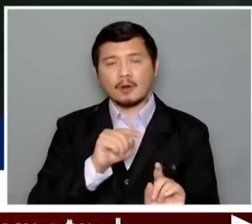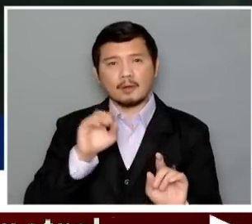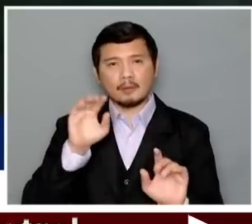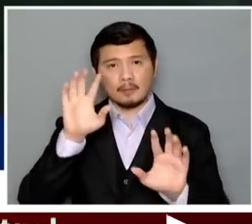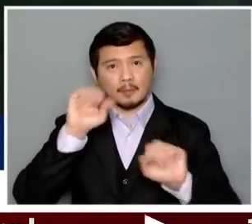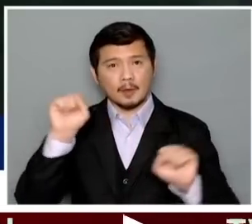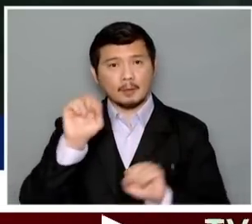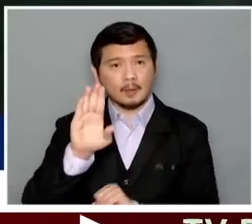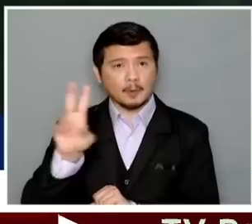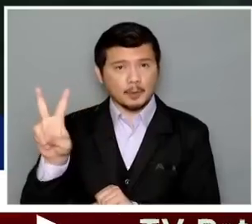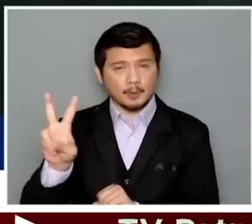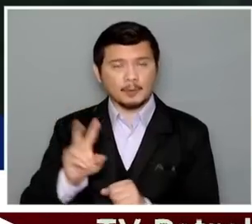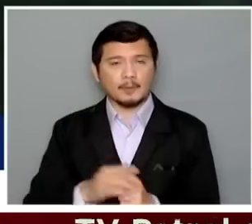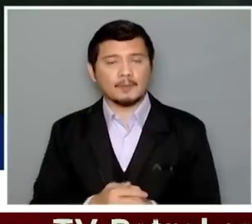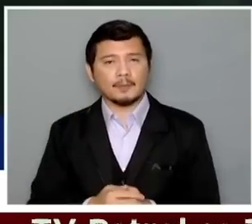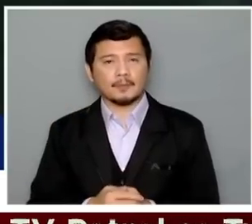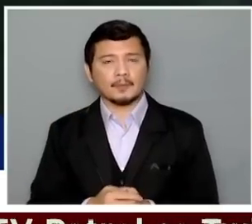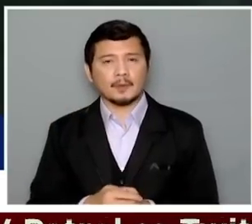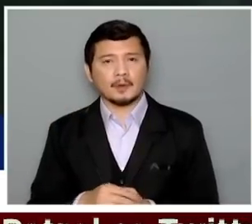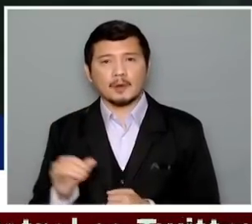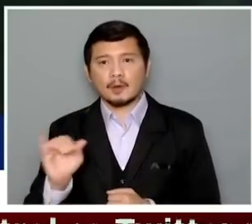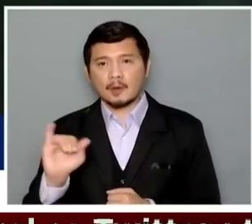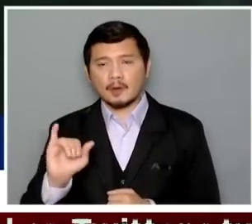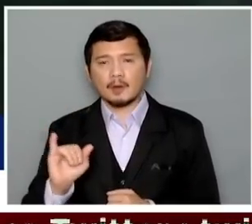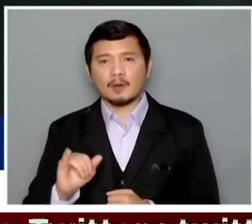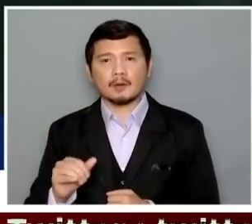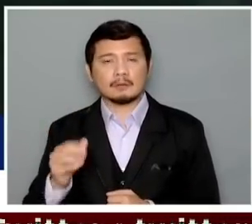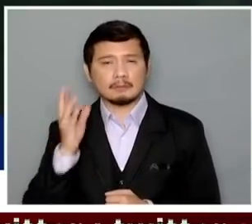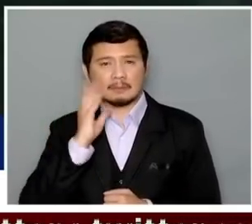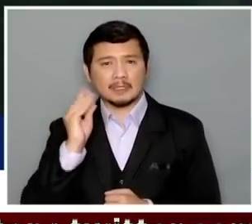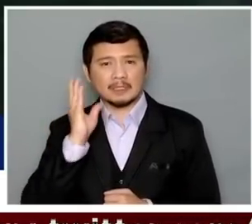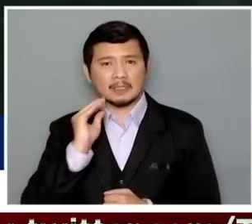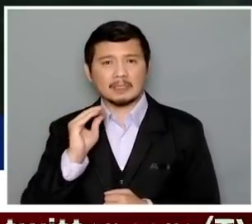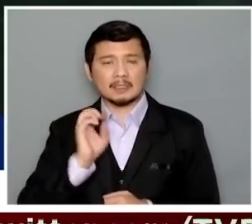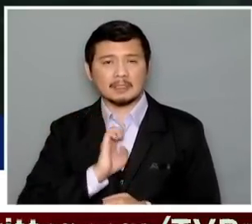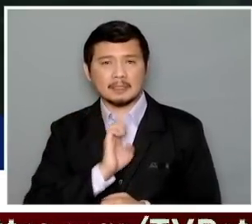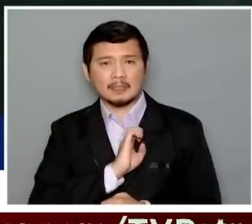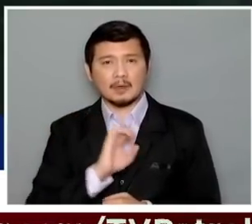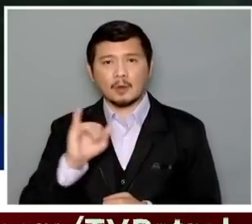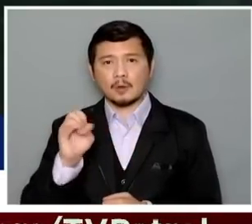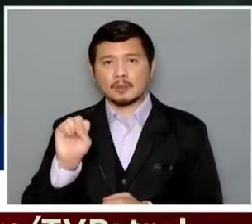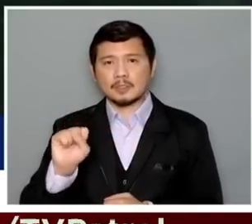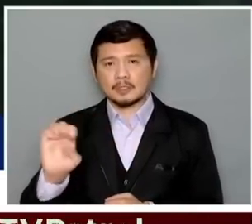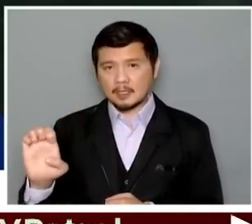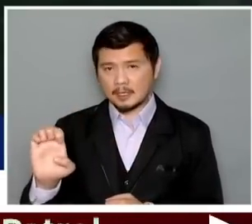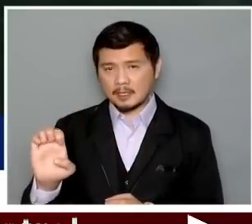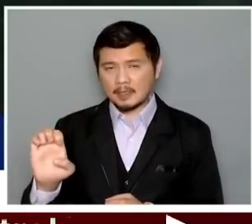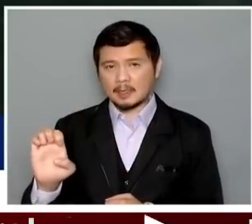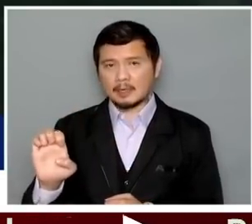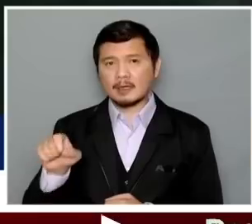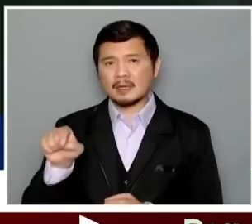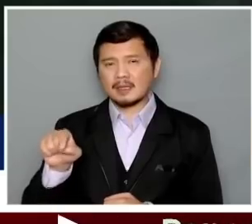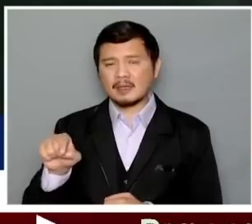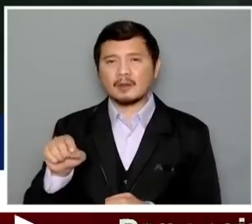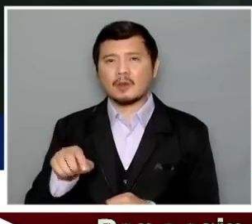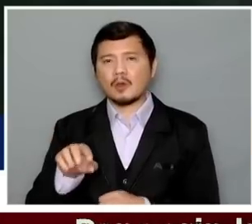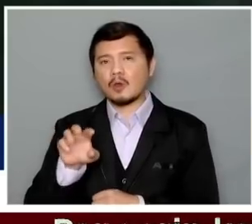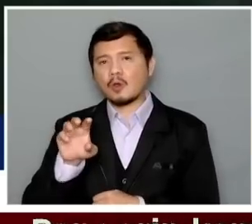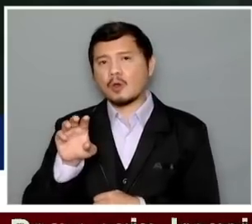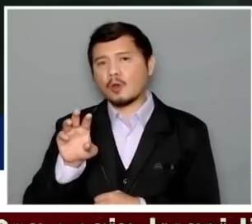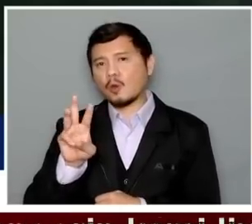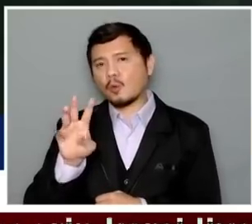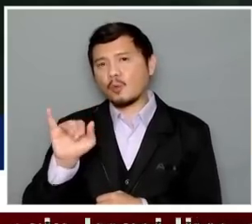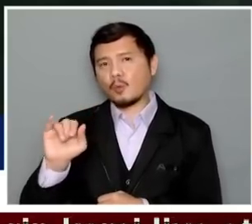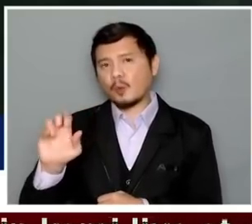Marcos Jr., habang ang veteranong banking executive naman na si Jose Arnulfo o mas kilala bilang Wick Veloso ang